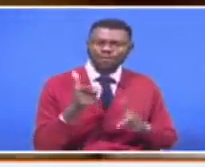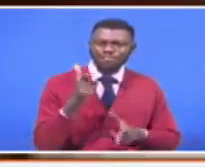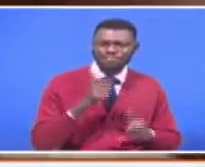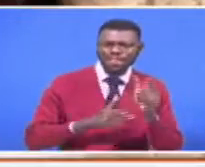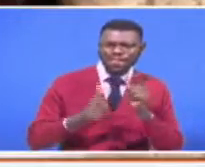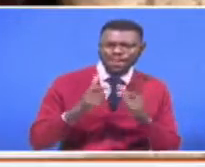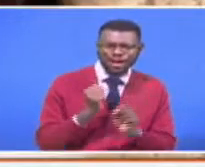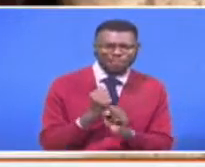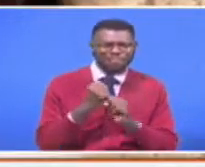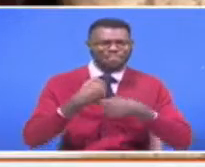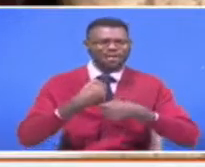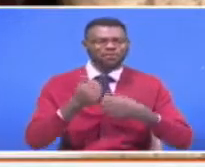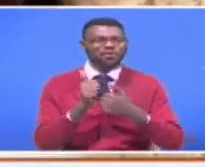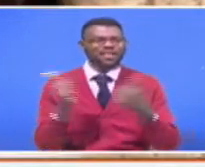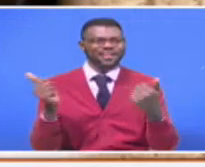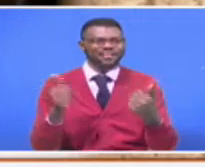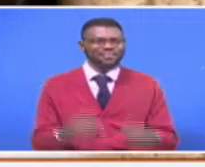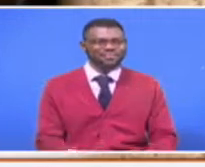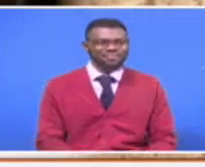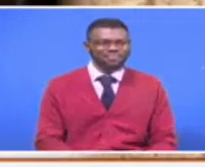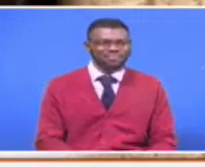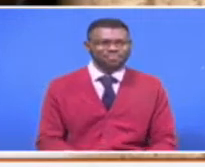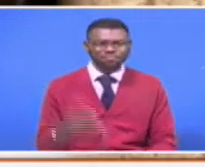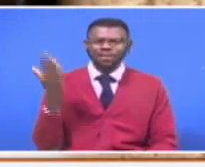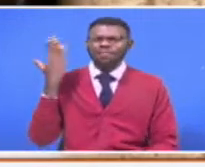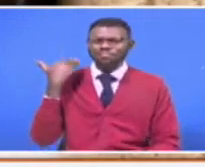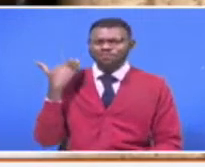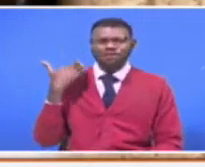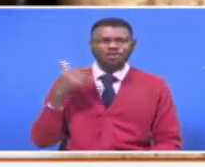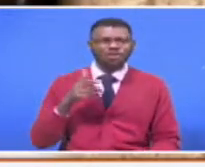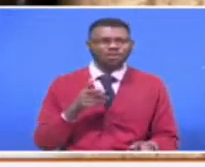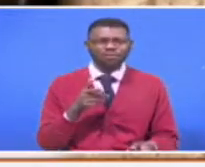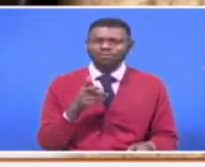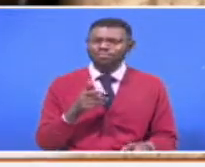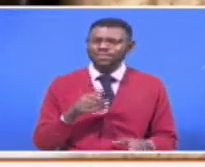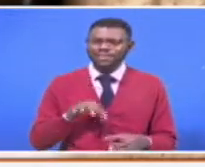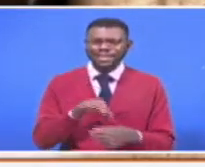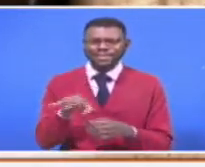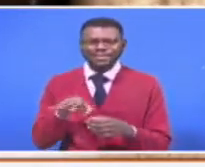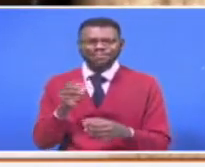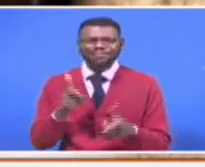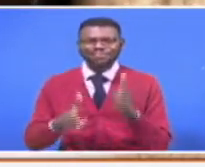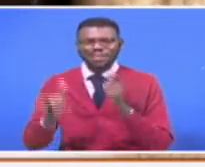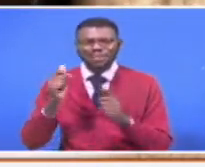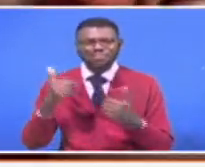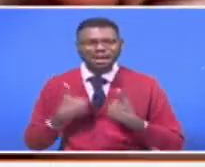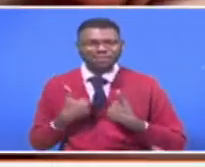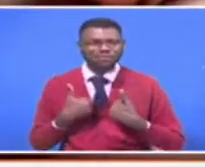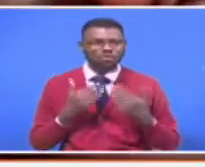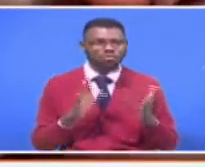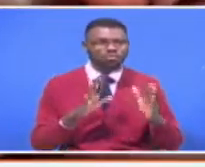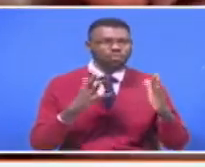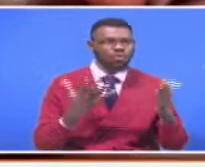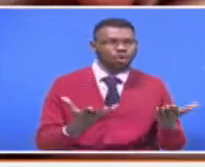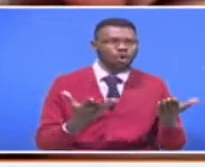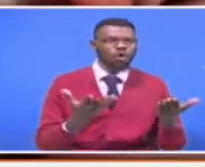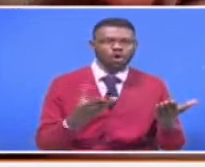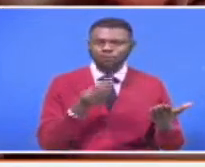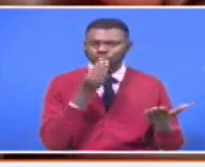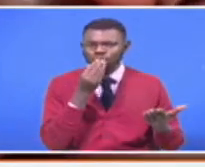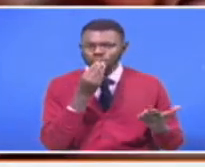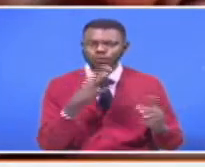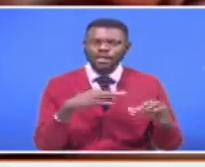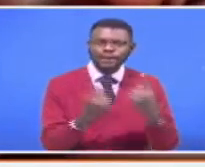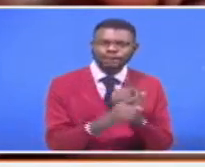ya mtoto. Kitambo ilikuwa naweza pata hata maziwa, chai ya maziwa, ama nipate hata kuchange diet vizuri,